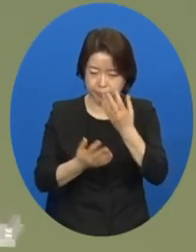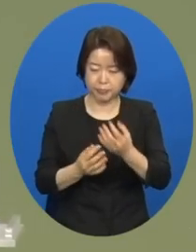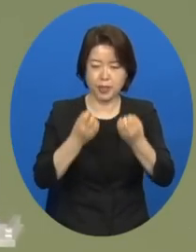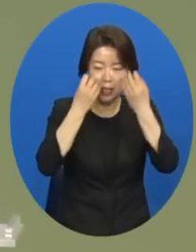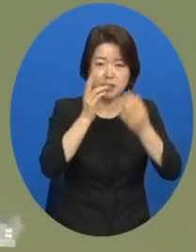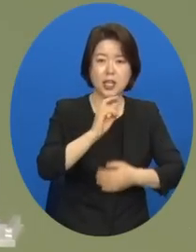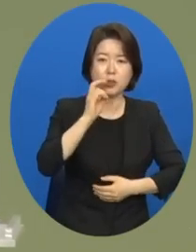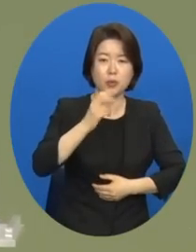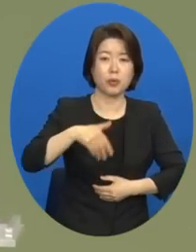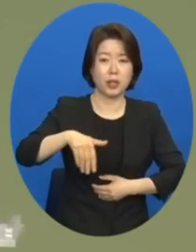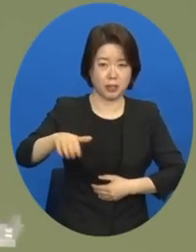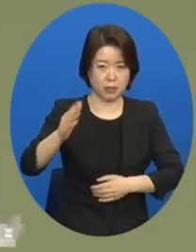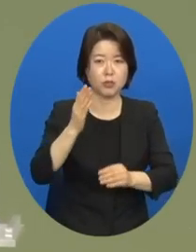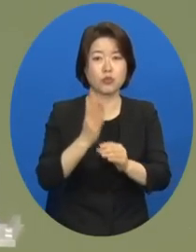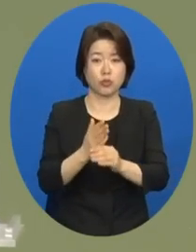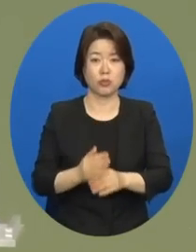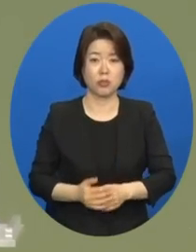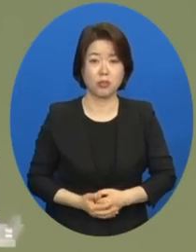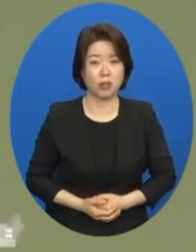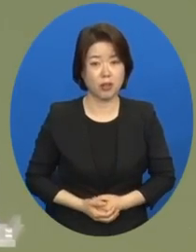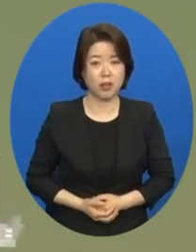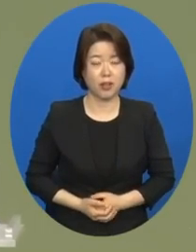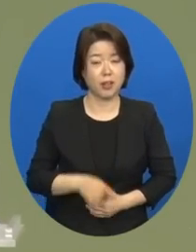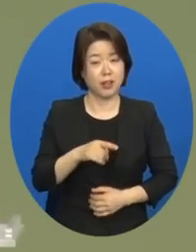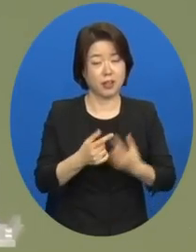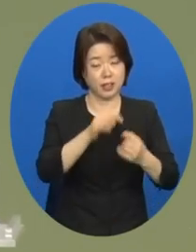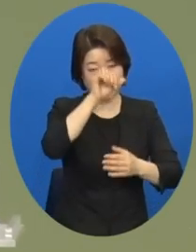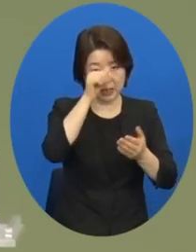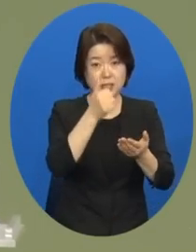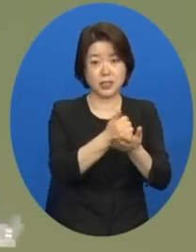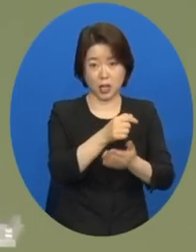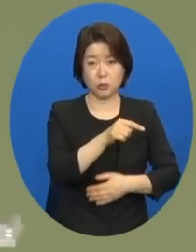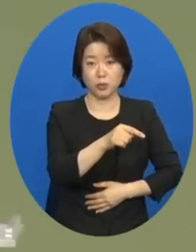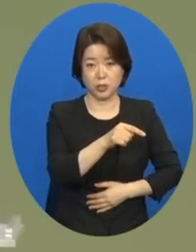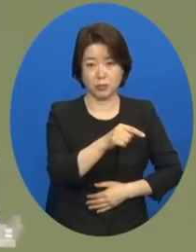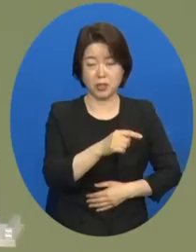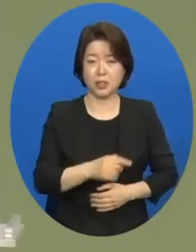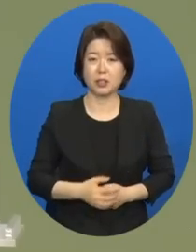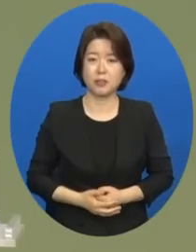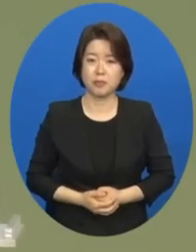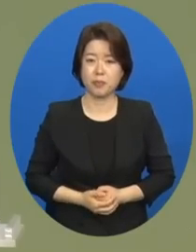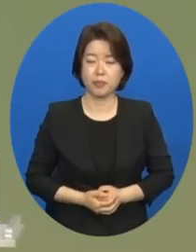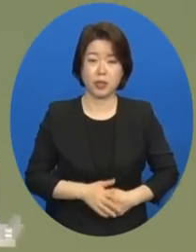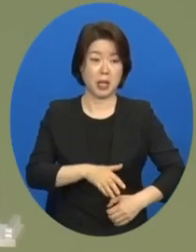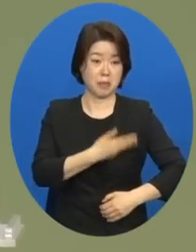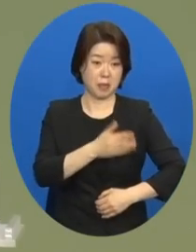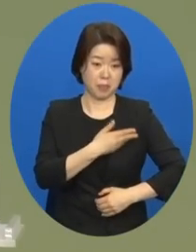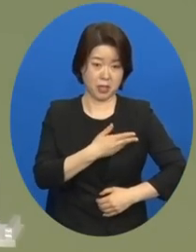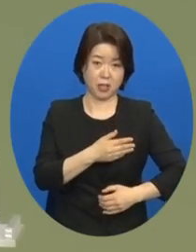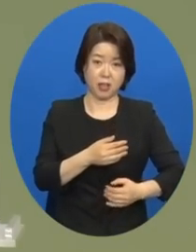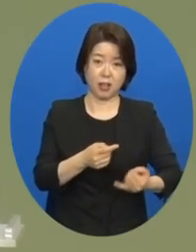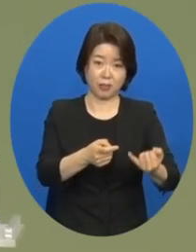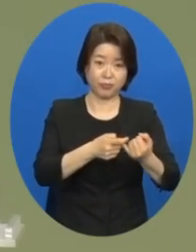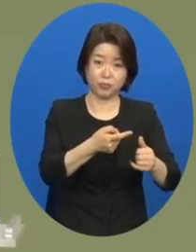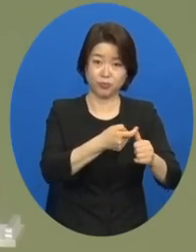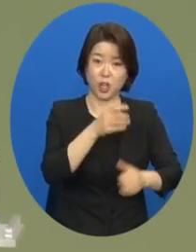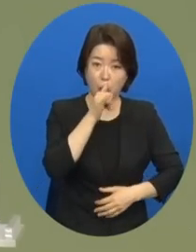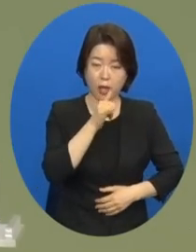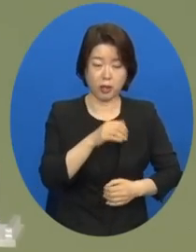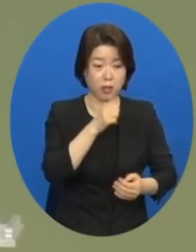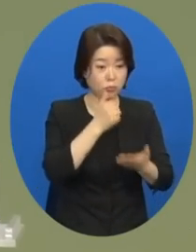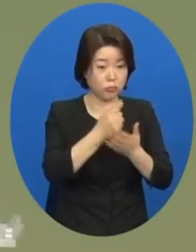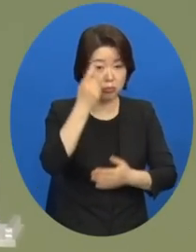부르면서 가고 있다 여러분이 장로가 돼서 불륜을 행하면서 죄라고